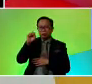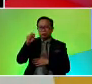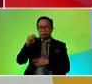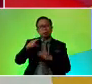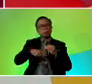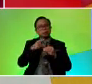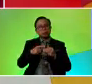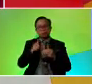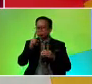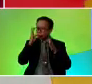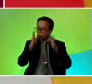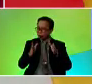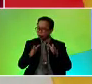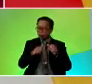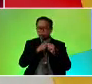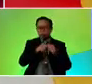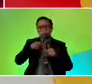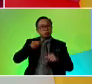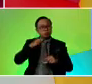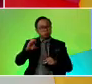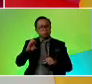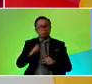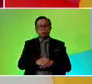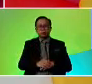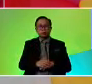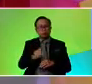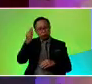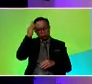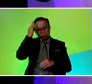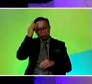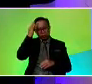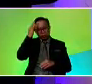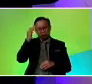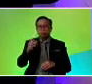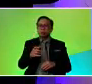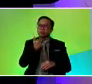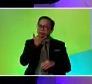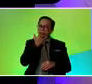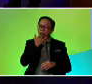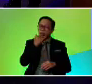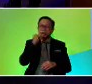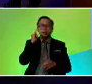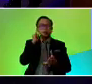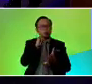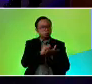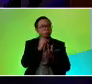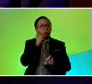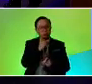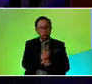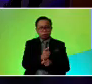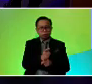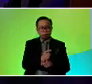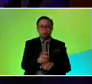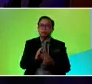seorang terjebak dengan ekspektasi ini salah satu betul dia akan menjadikan itu sebagai suatu